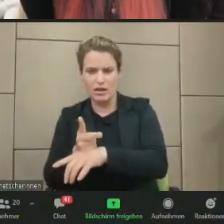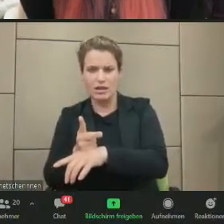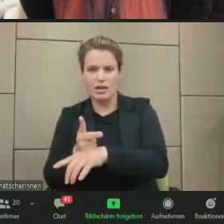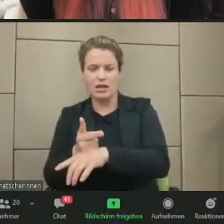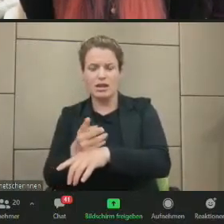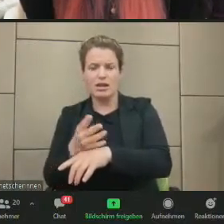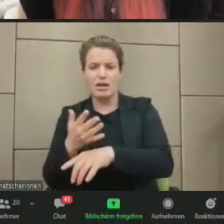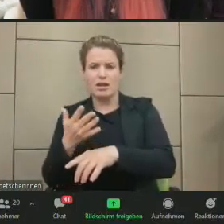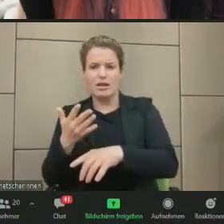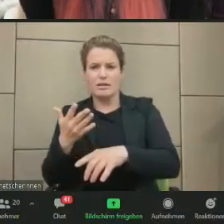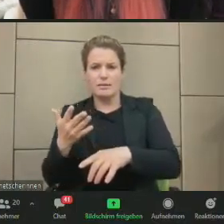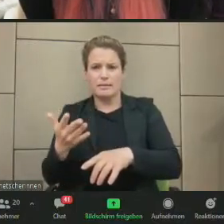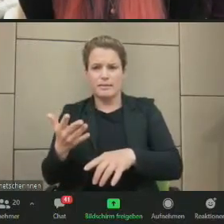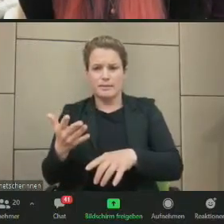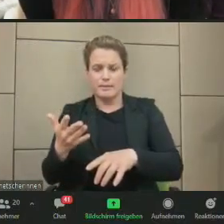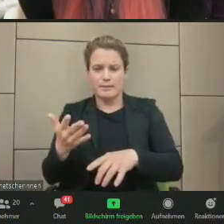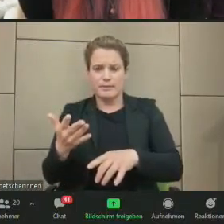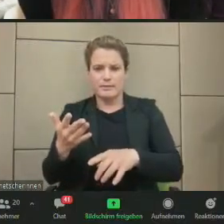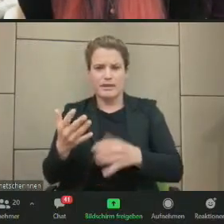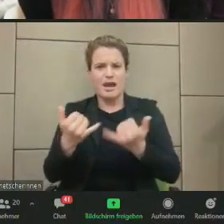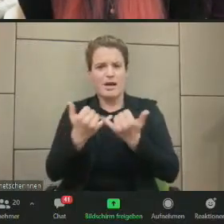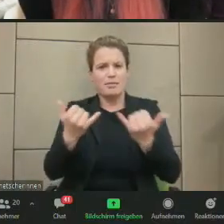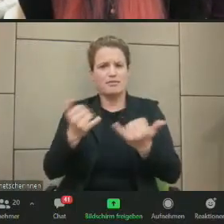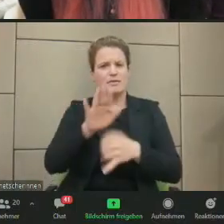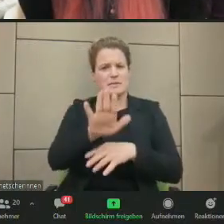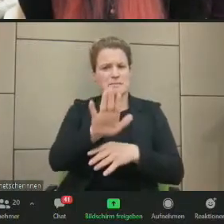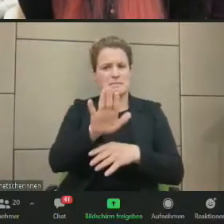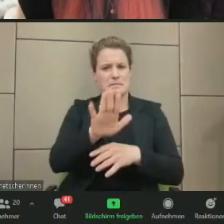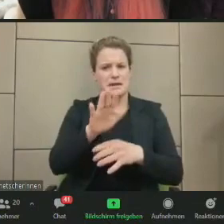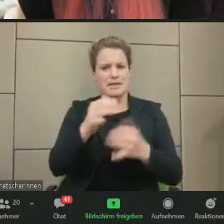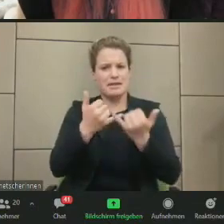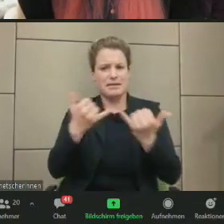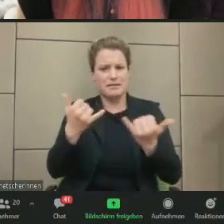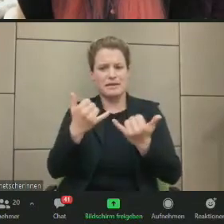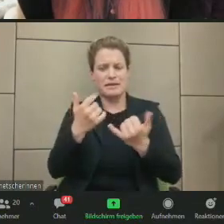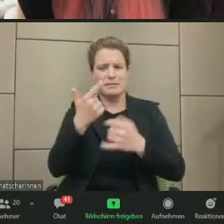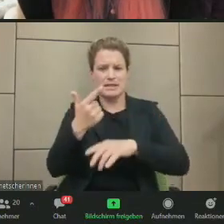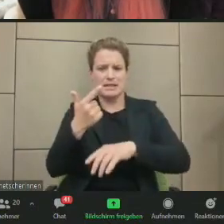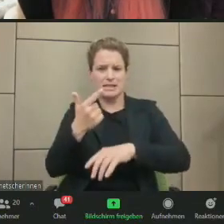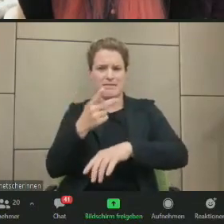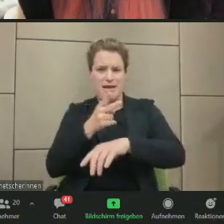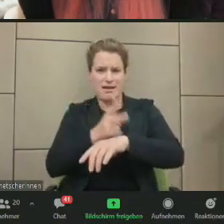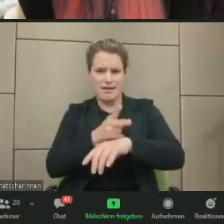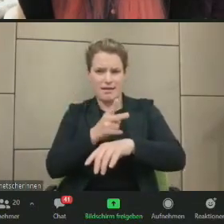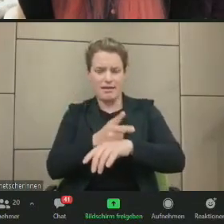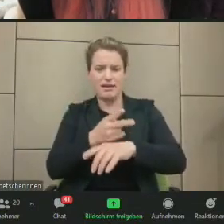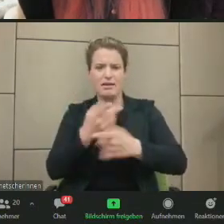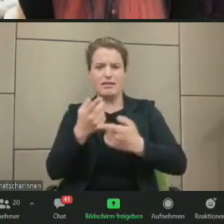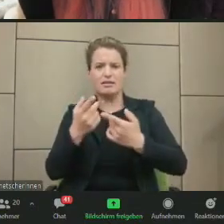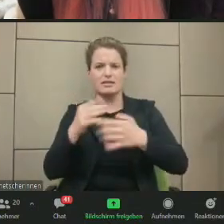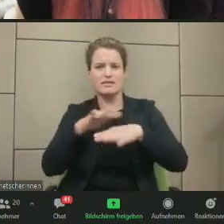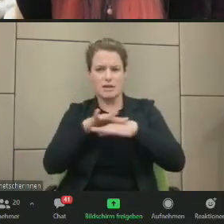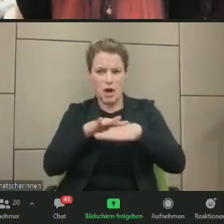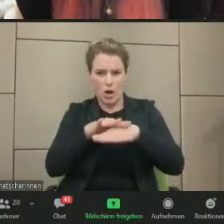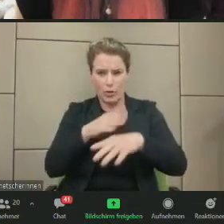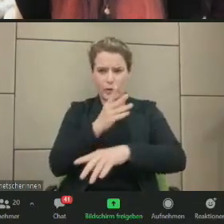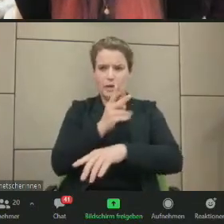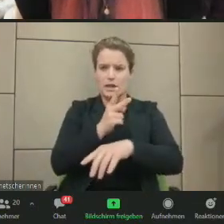Erkrankung. Und wie ist das so mit, wie gesagt, von dieser Vitigo oder wie die heißt,